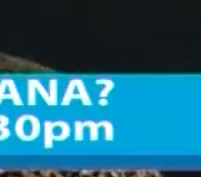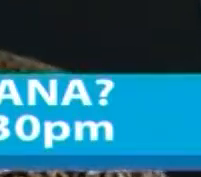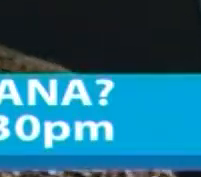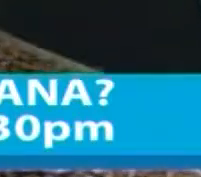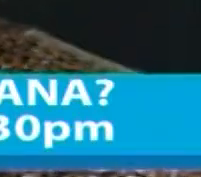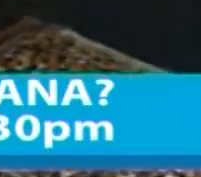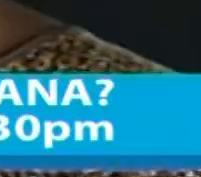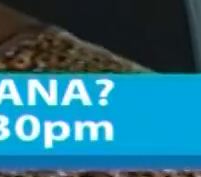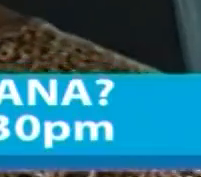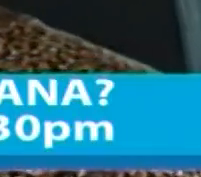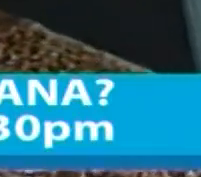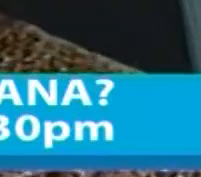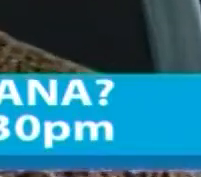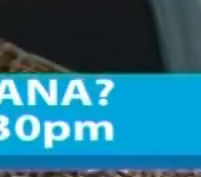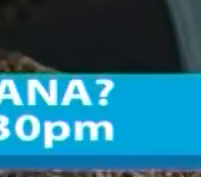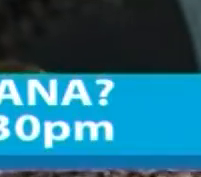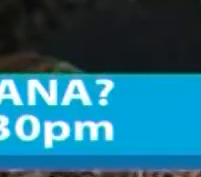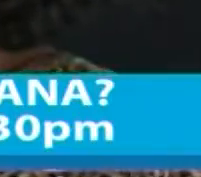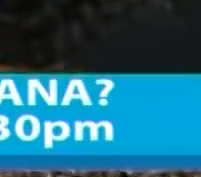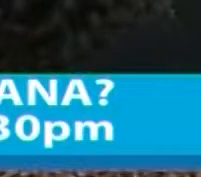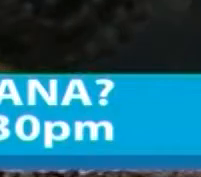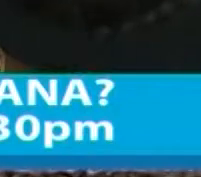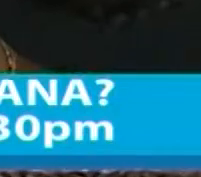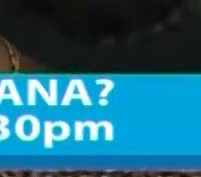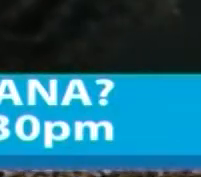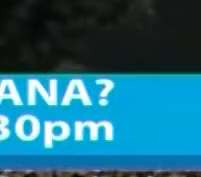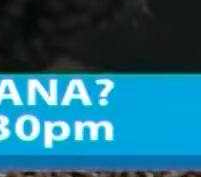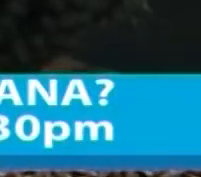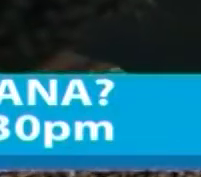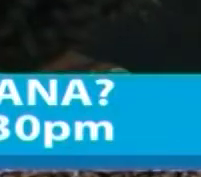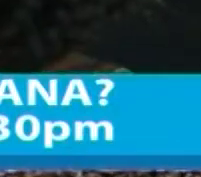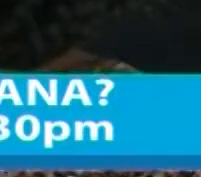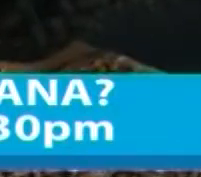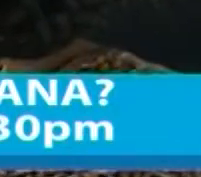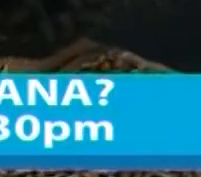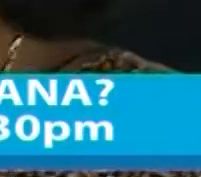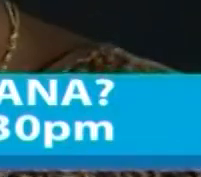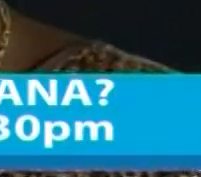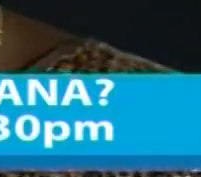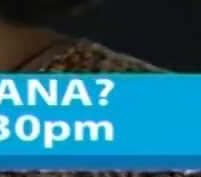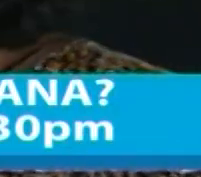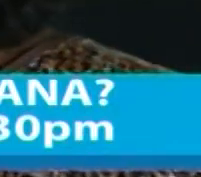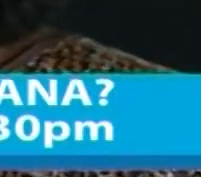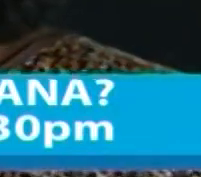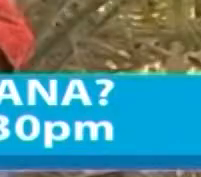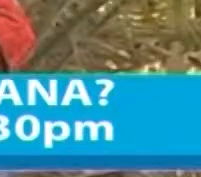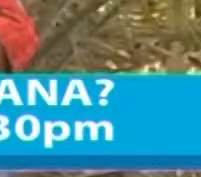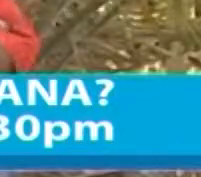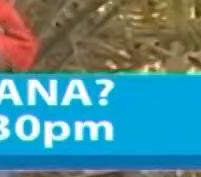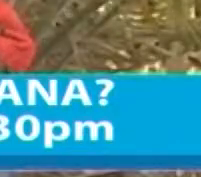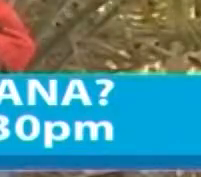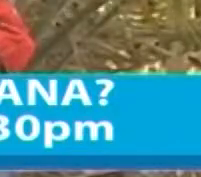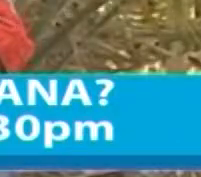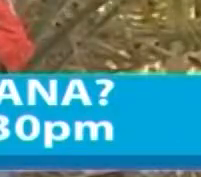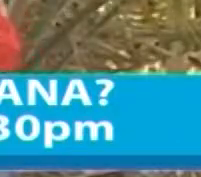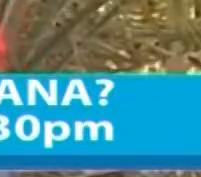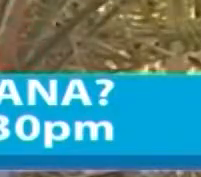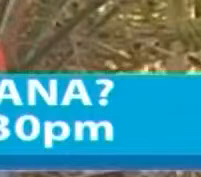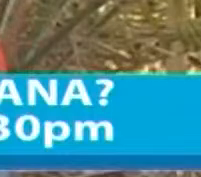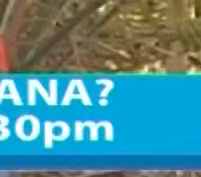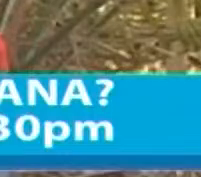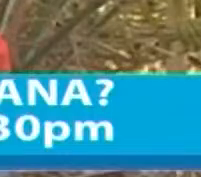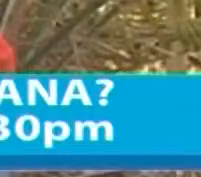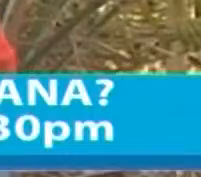Unajua? Saturday haiandikangi hivyo. Ni nini wewe? Kwani unasoma message zangu? Uniungwana